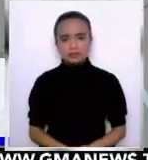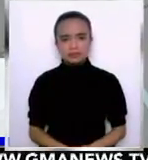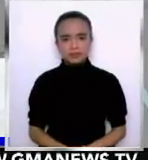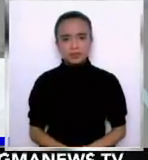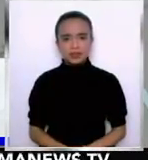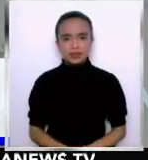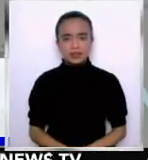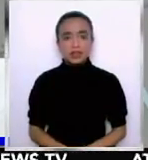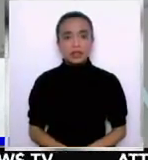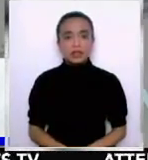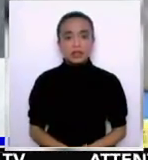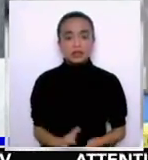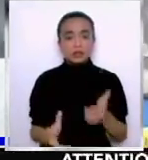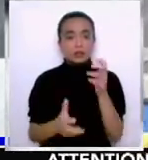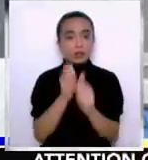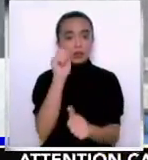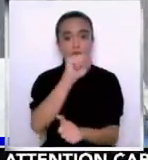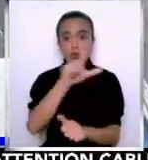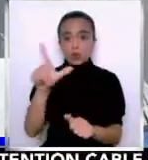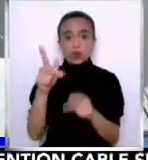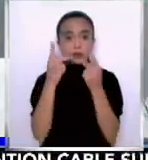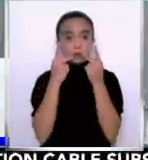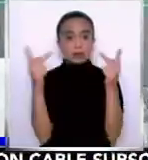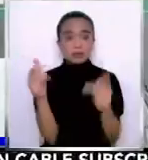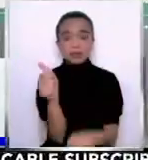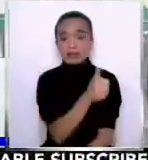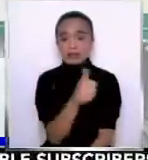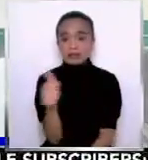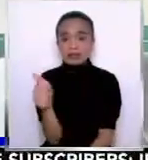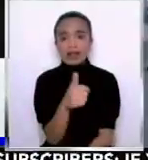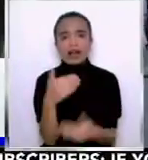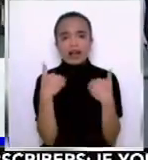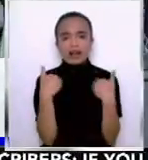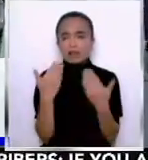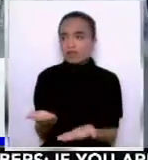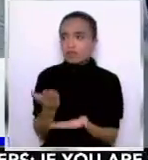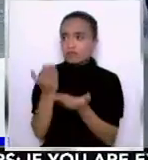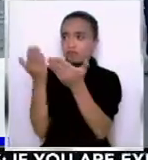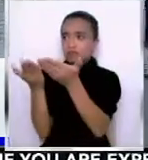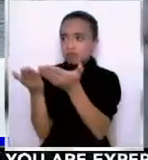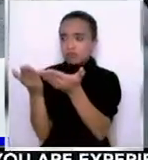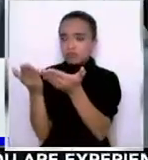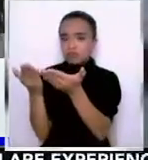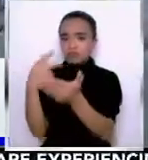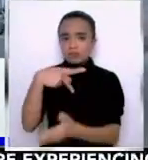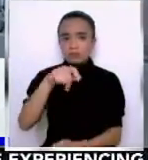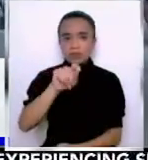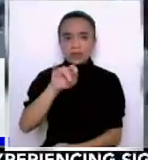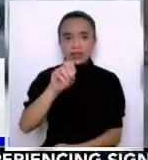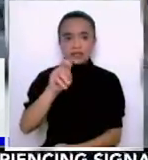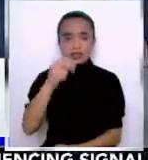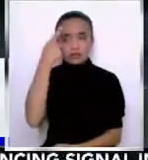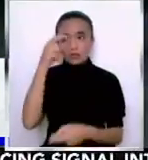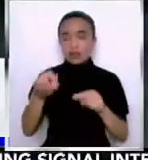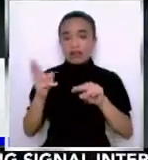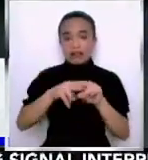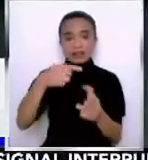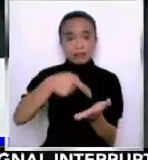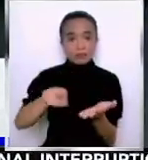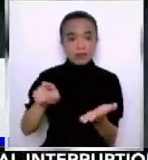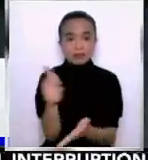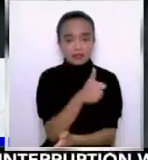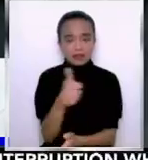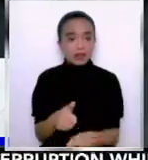na ng mga pampublikong sasakyan may mga petisyon na sa LTFRB para sa dagdag pasahe. 4 pesos hanggang 5 pesos